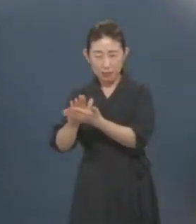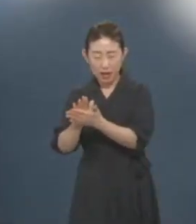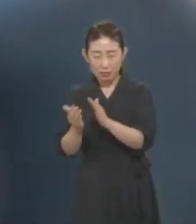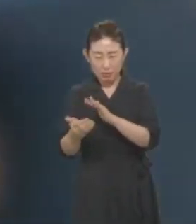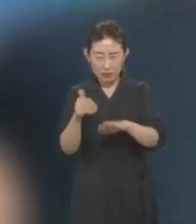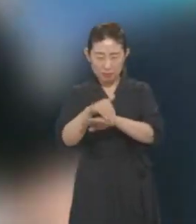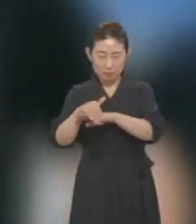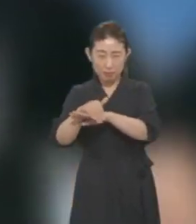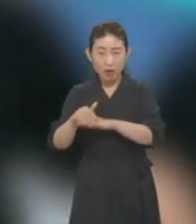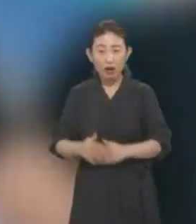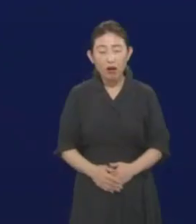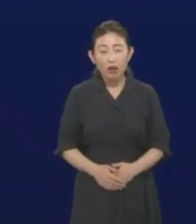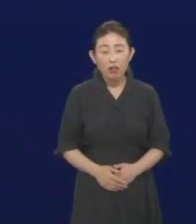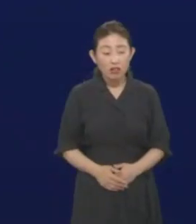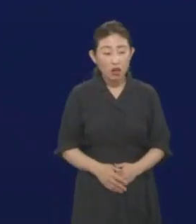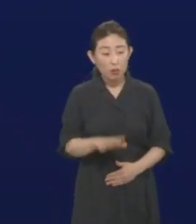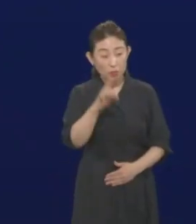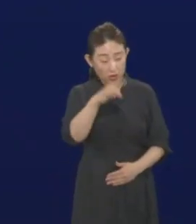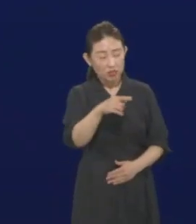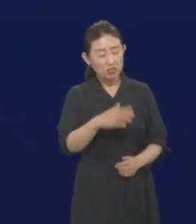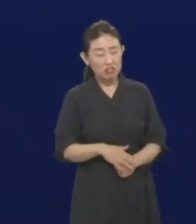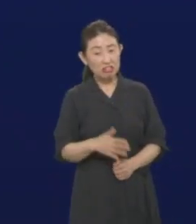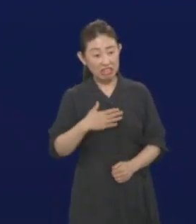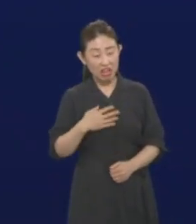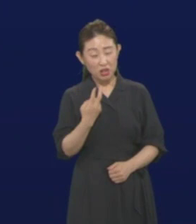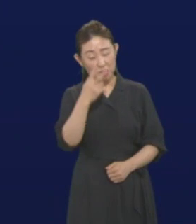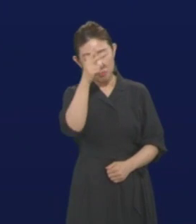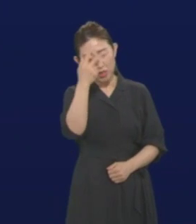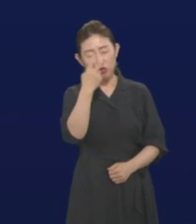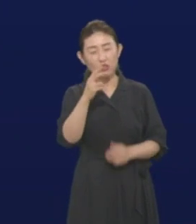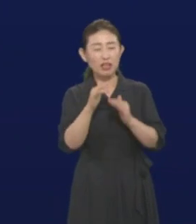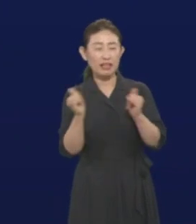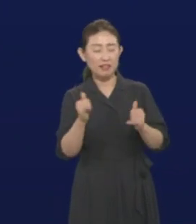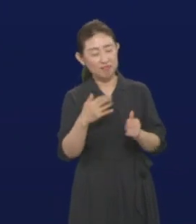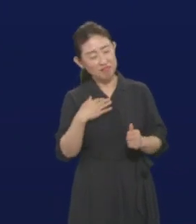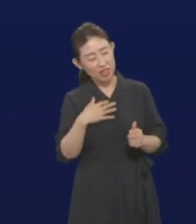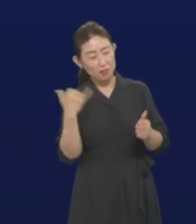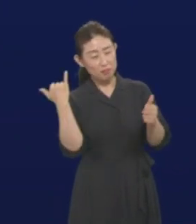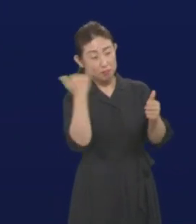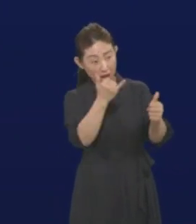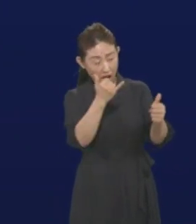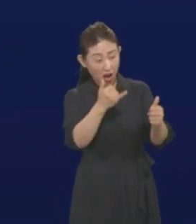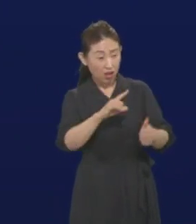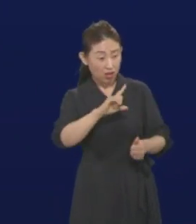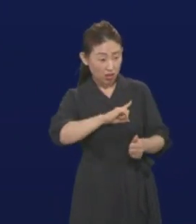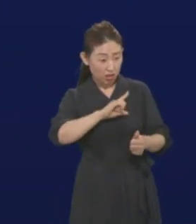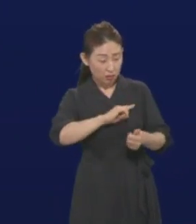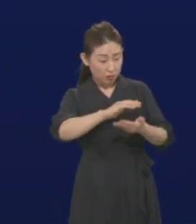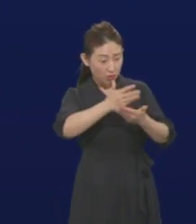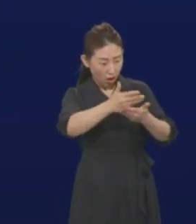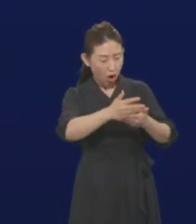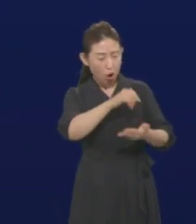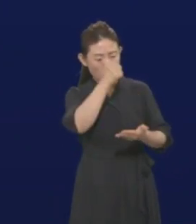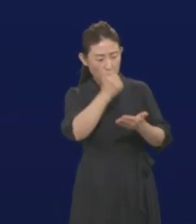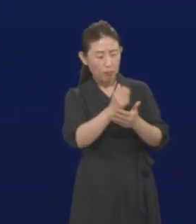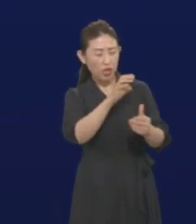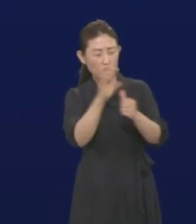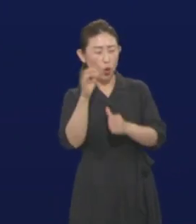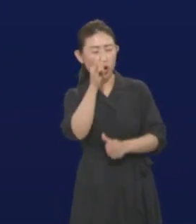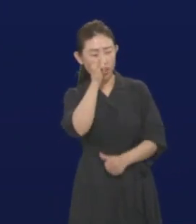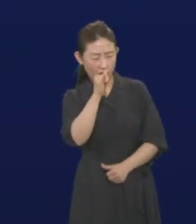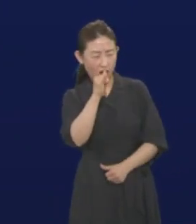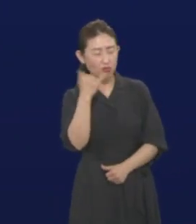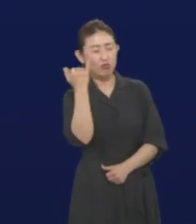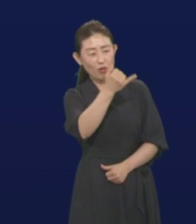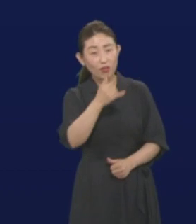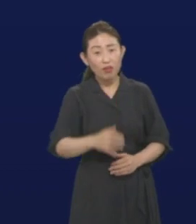범행했습니다. 우선 피해자에게 자신이 검찰 수사관이라며 전화해 피해자 명의의 계좌가 범행에 사용됐다고